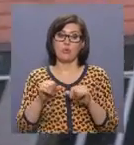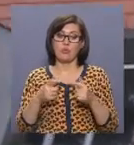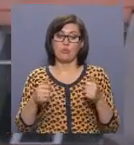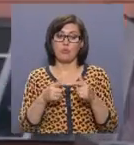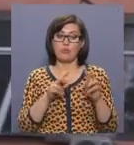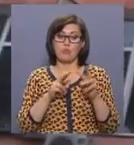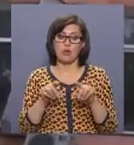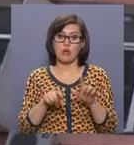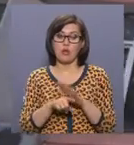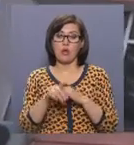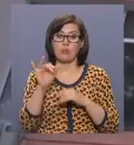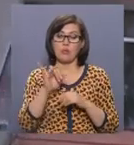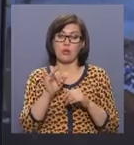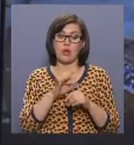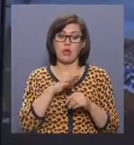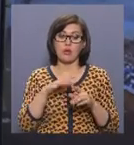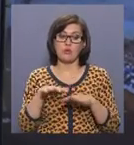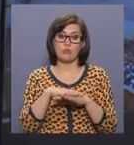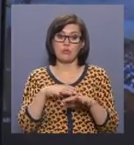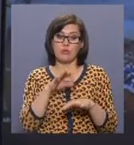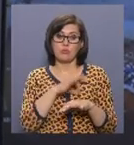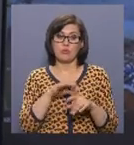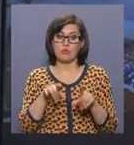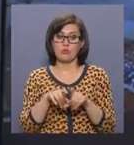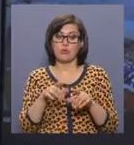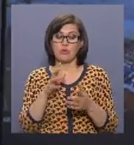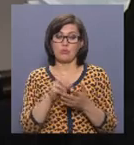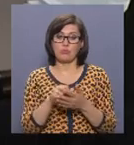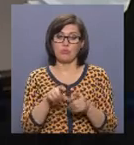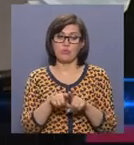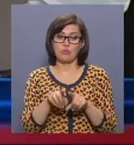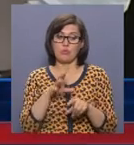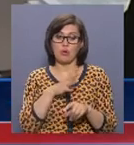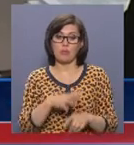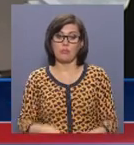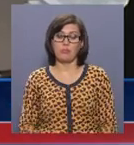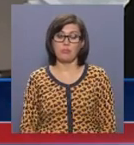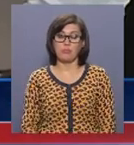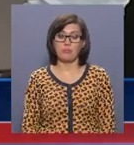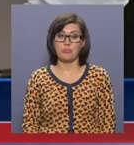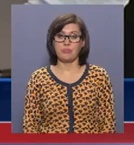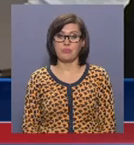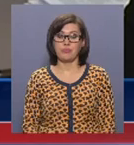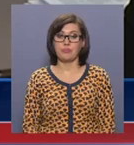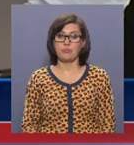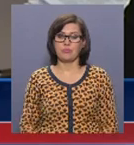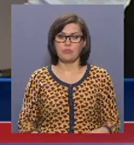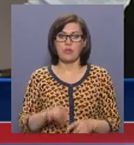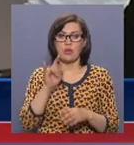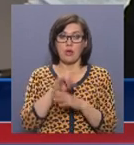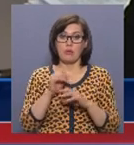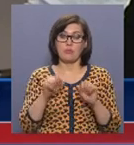жіті бақылауға алғанымен айласын асыратындар саны азаймай отыр. Ол енді мошенник